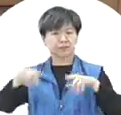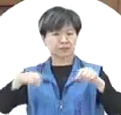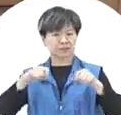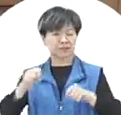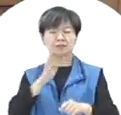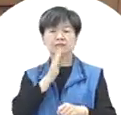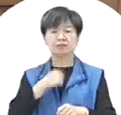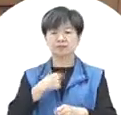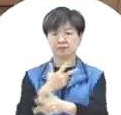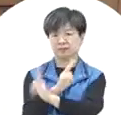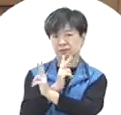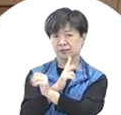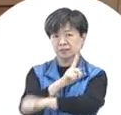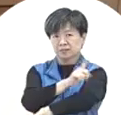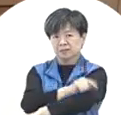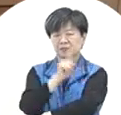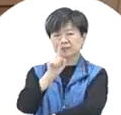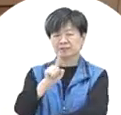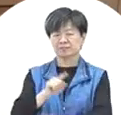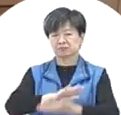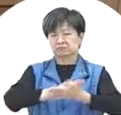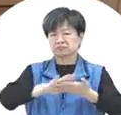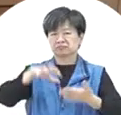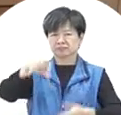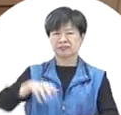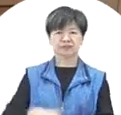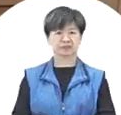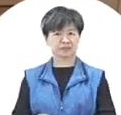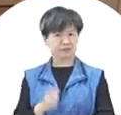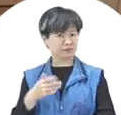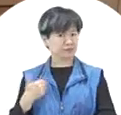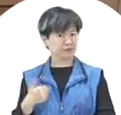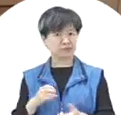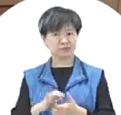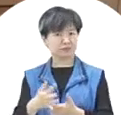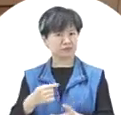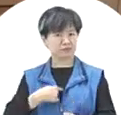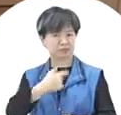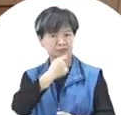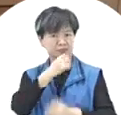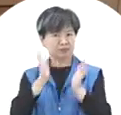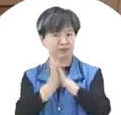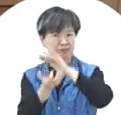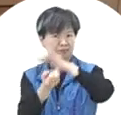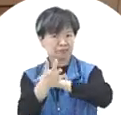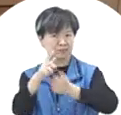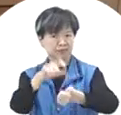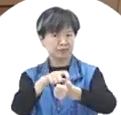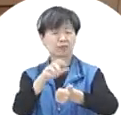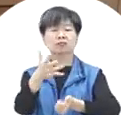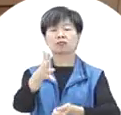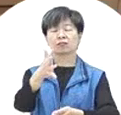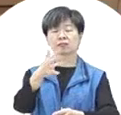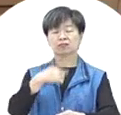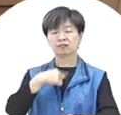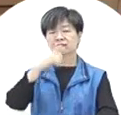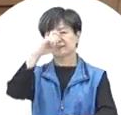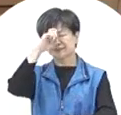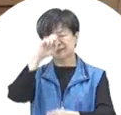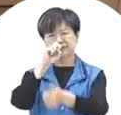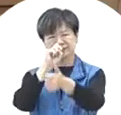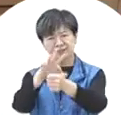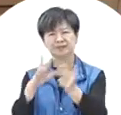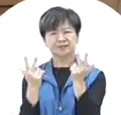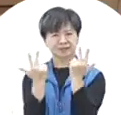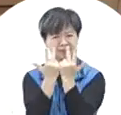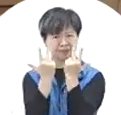板桥最后一块处女地。市长，你可能不知道为什么我愿意全部泄题。我想告知您的是，新北